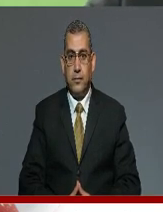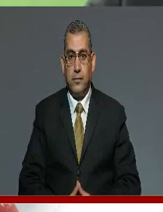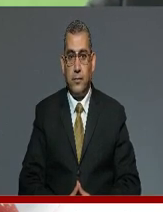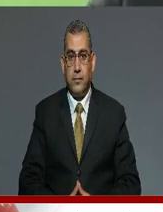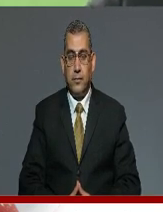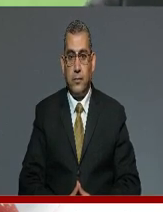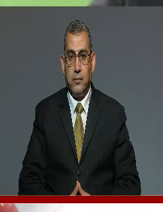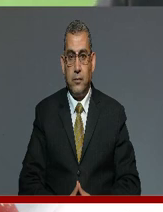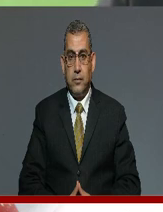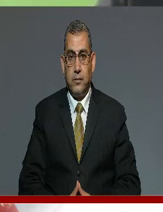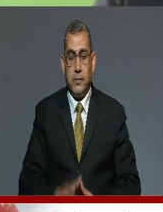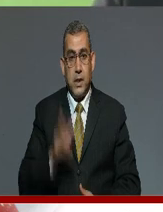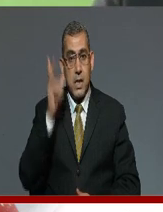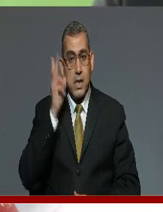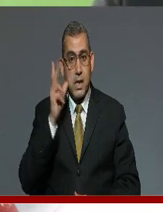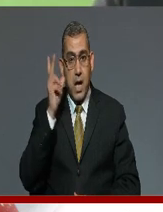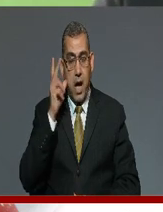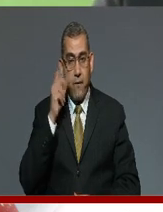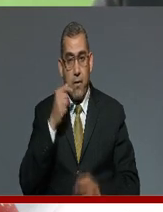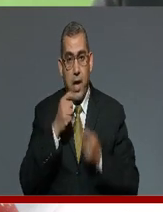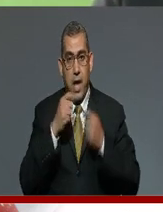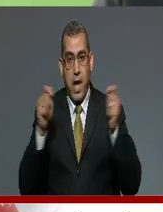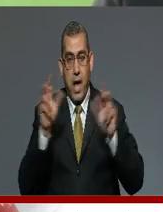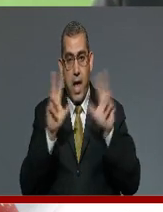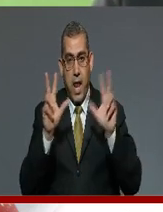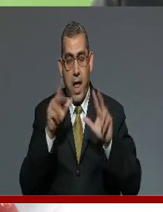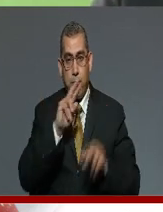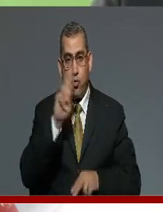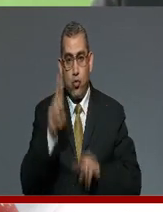الصحافه الاعلام اي اسئله